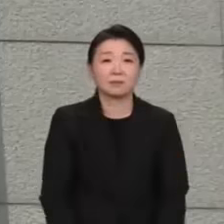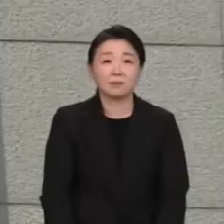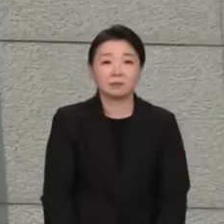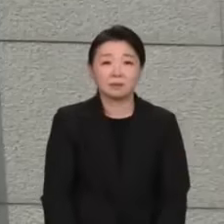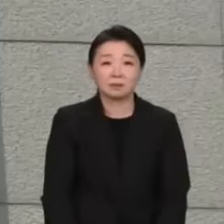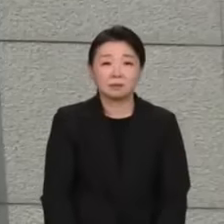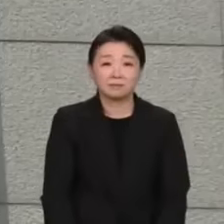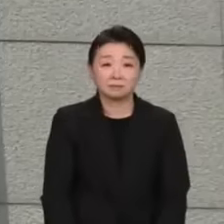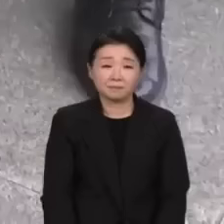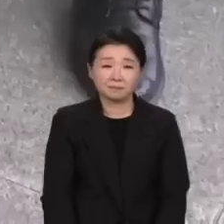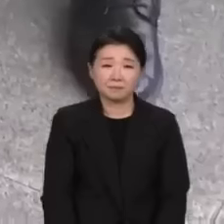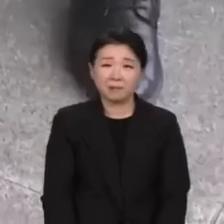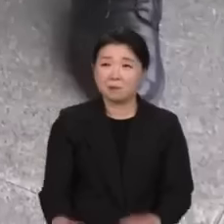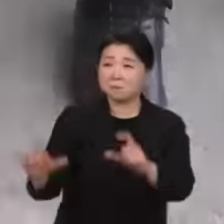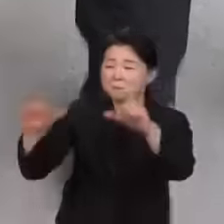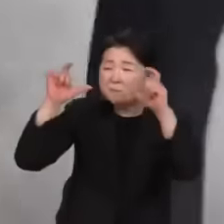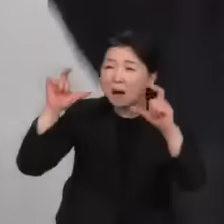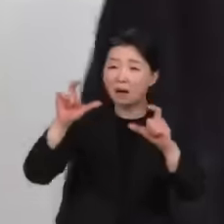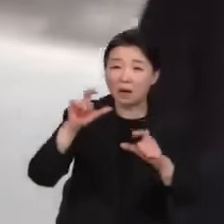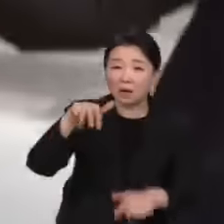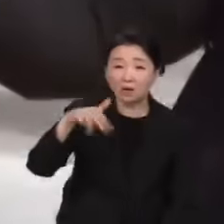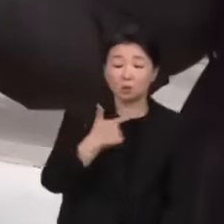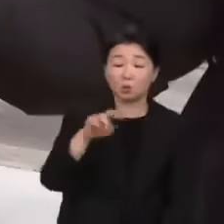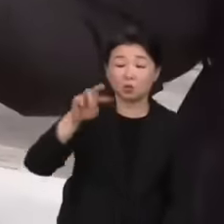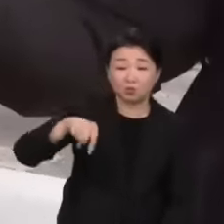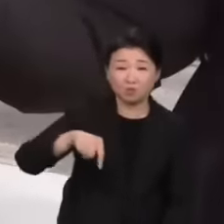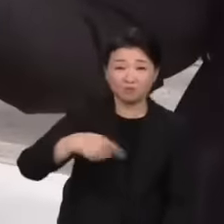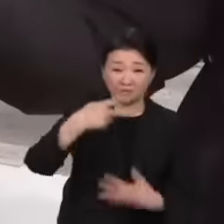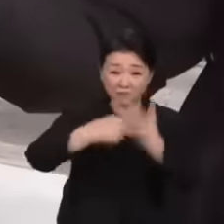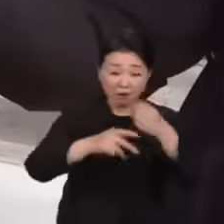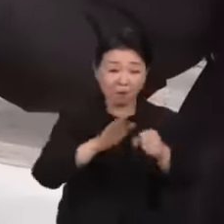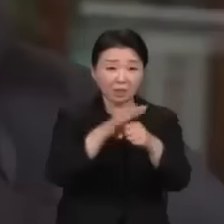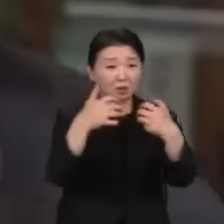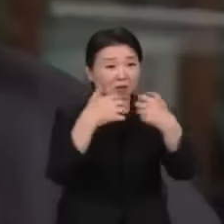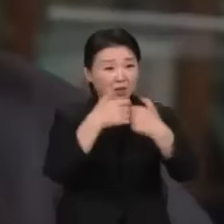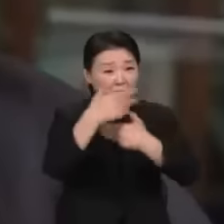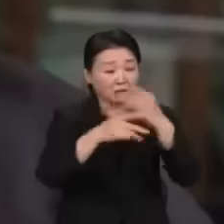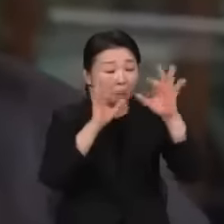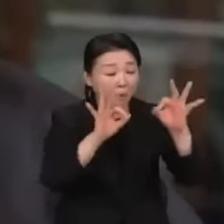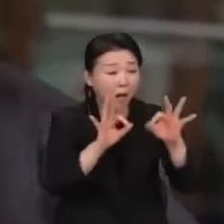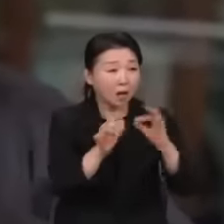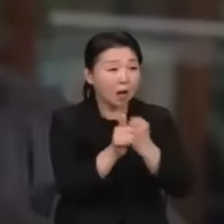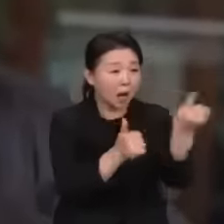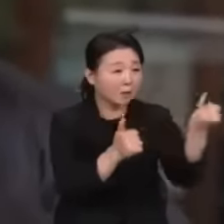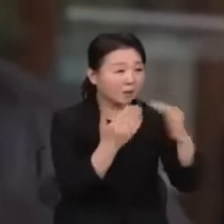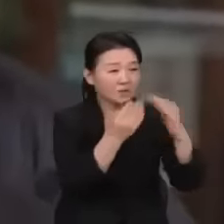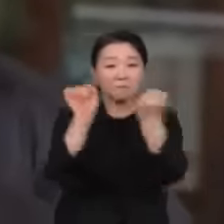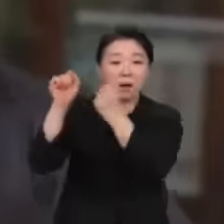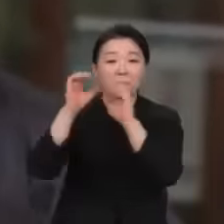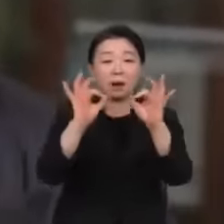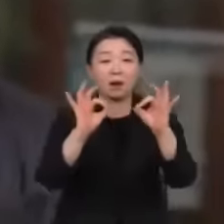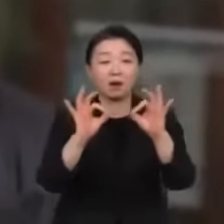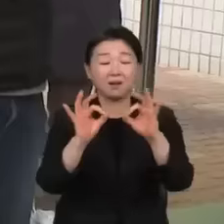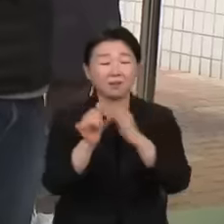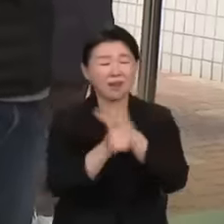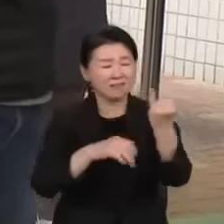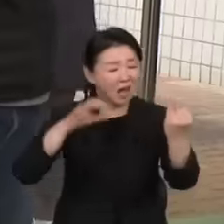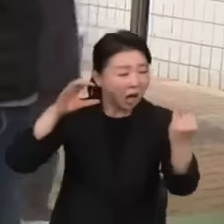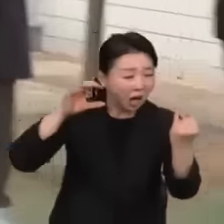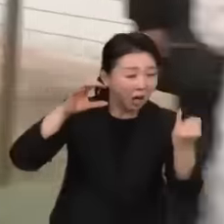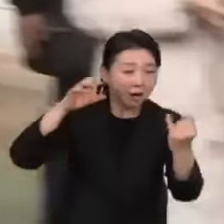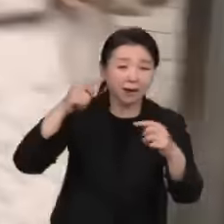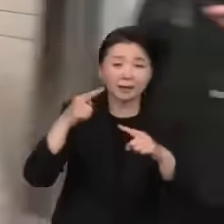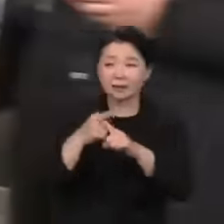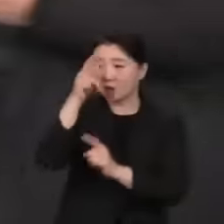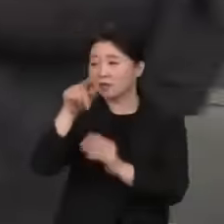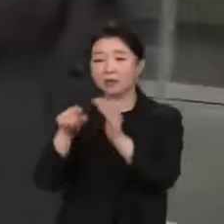선고를 듣던 조두순은 사랑과 전쟁이란 드라마를 보다가 아내가 집을 나간 장면이 나오길래 아내에게 항의하려다 초소에